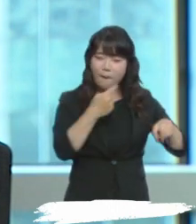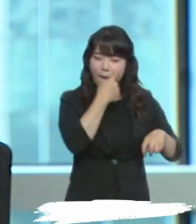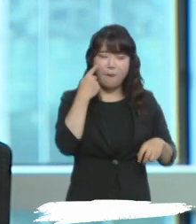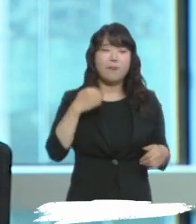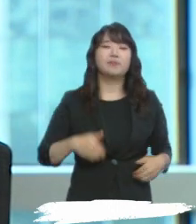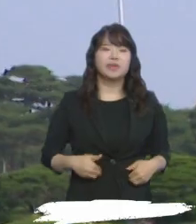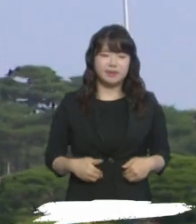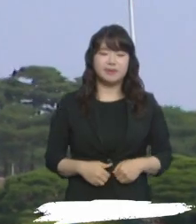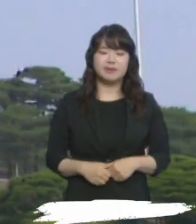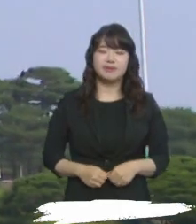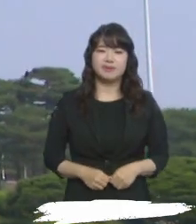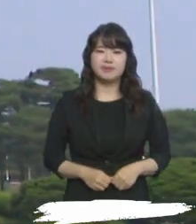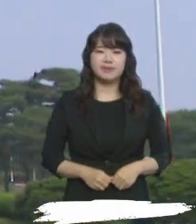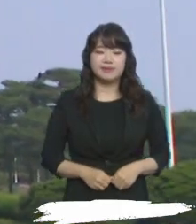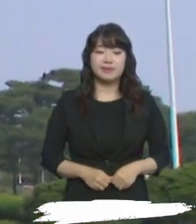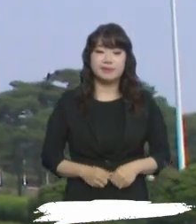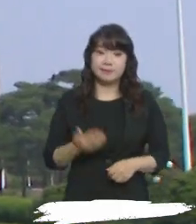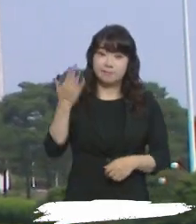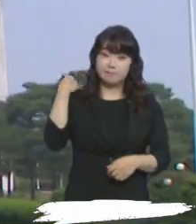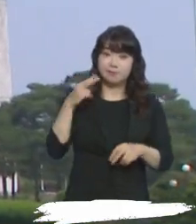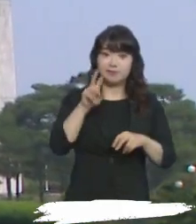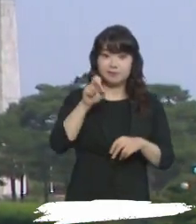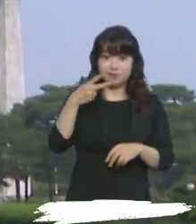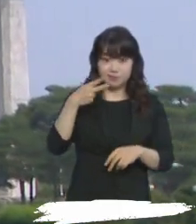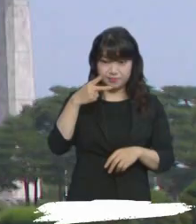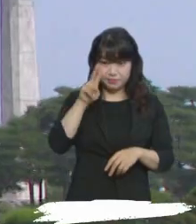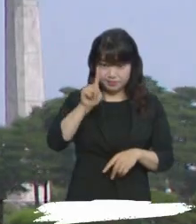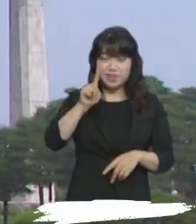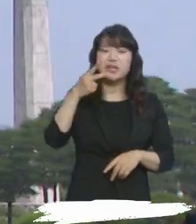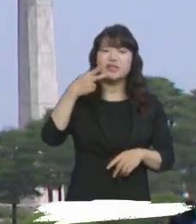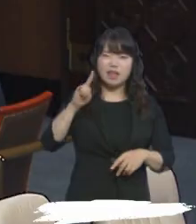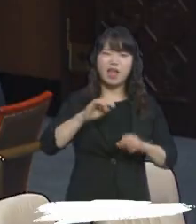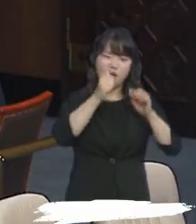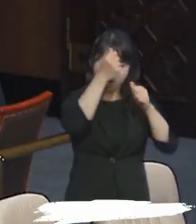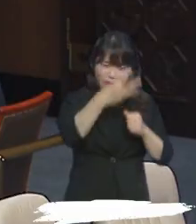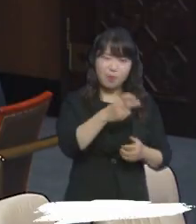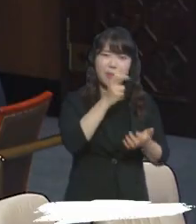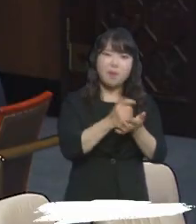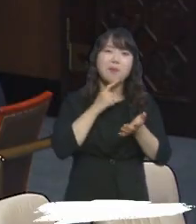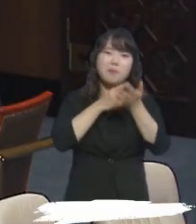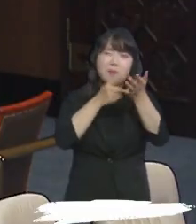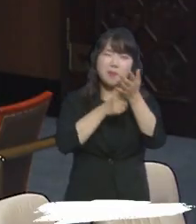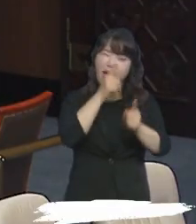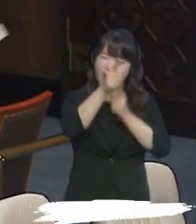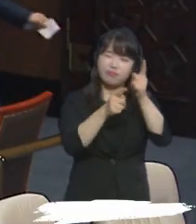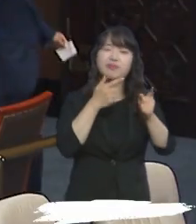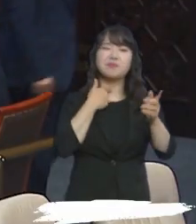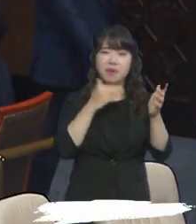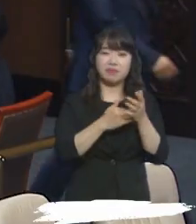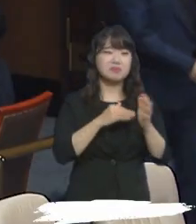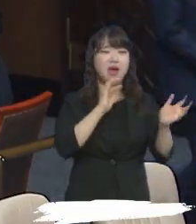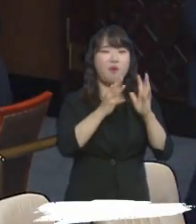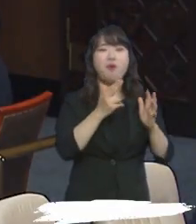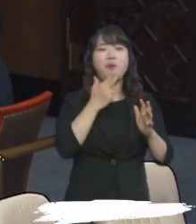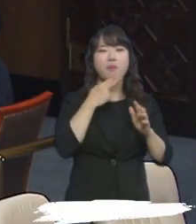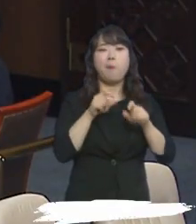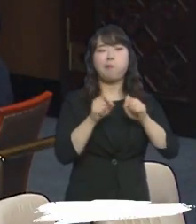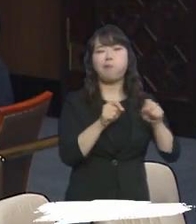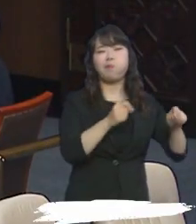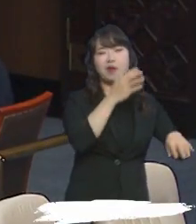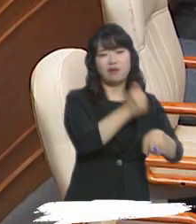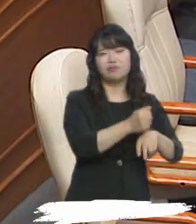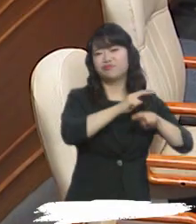있겠죠. 지난 21대 국회에서도 여러 차례 법안 개정 시도가 있었지만 논의조차 되지 못하고